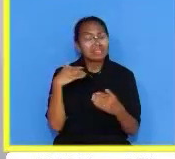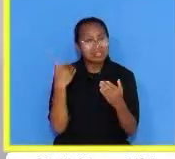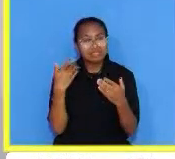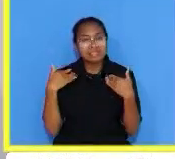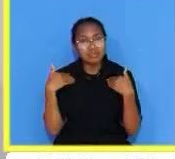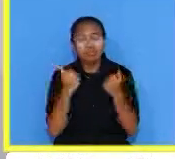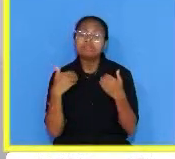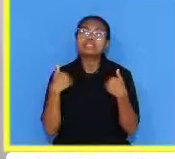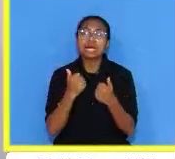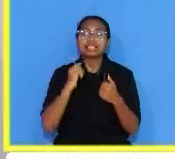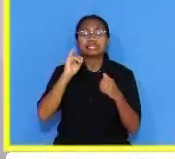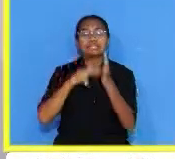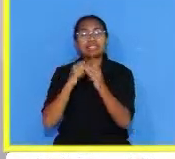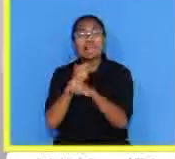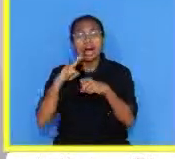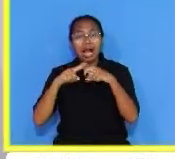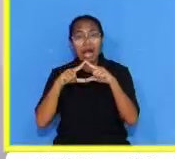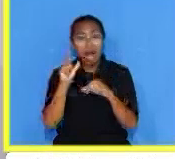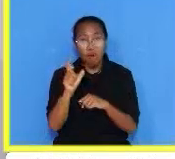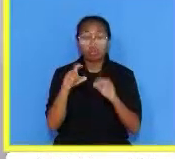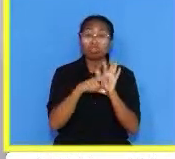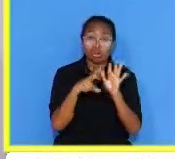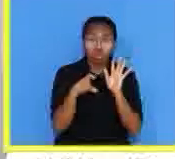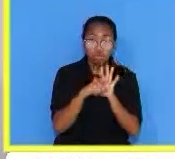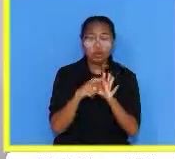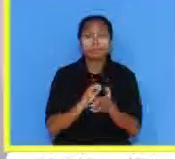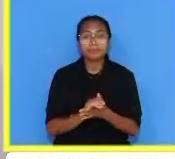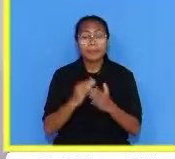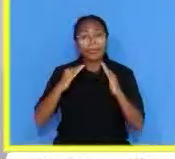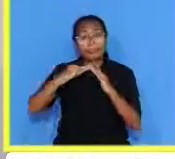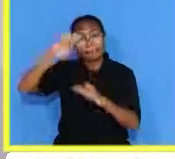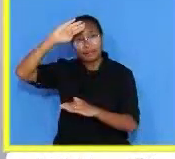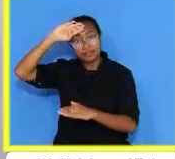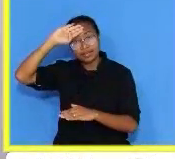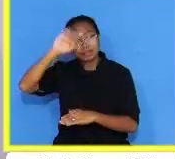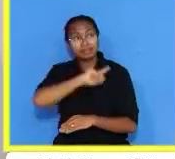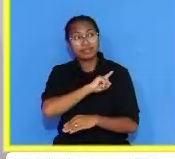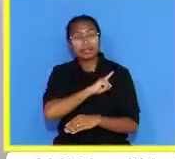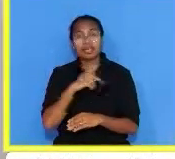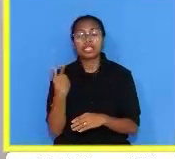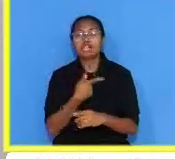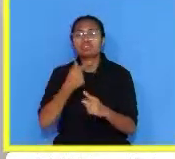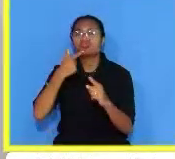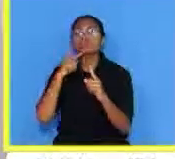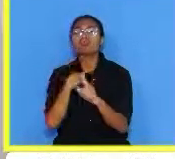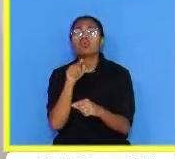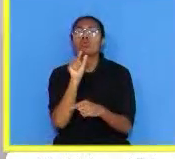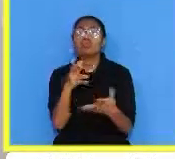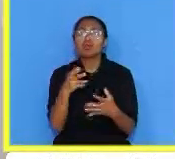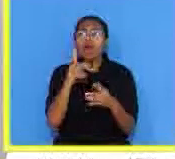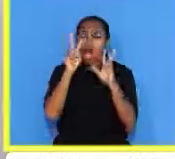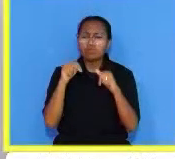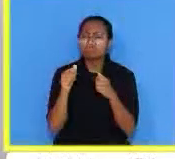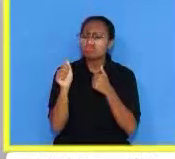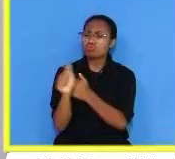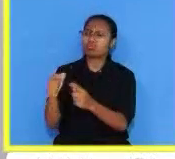bisa dijangkau. Jadi misalnya di rumah sakit sendiri, oke, kita disuruh untuk harus menjaga